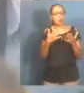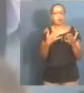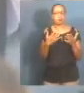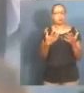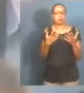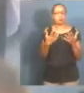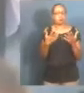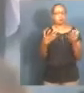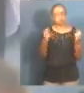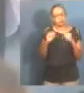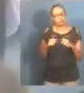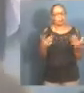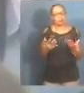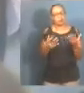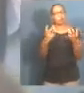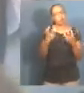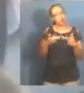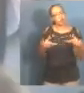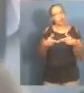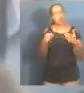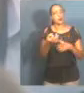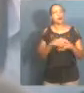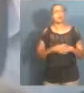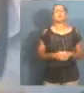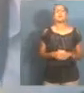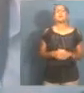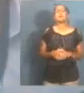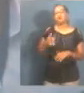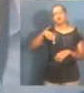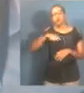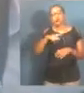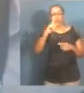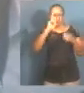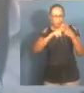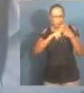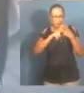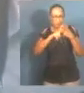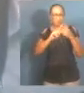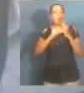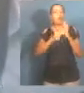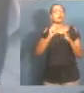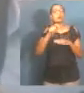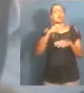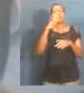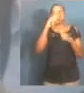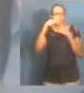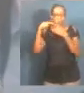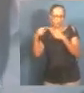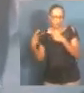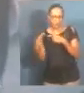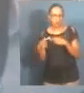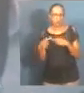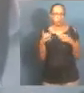congrès. Dans ce point-là, nous abordons les différentes thématiques. Lorsque je les